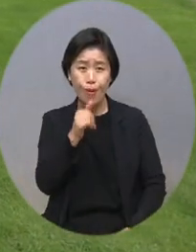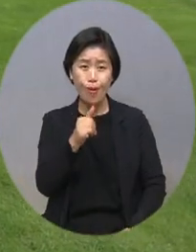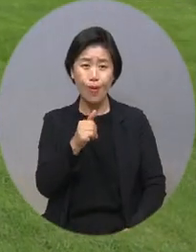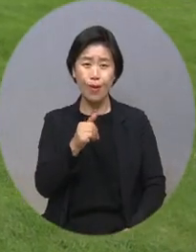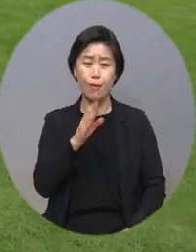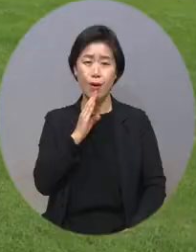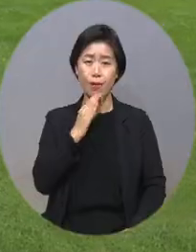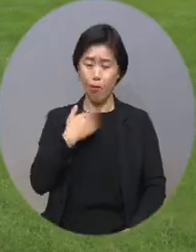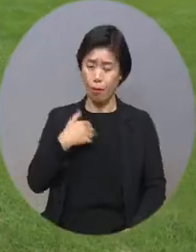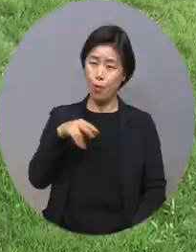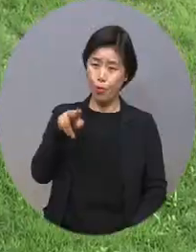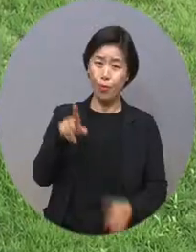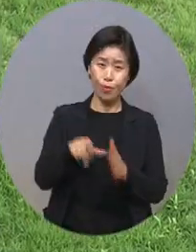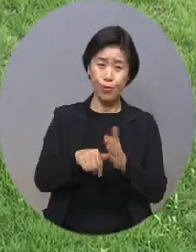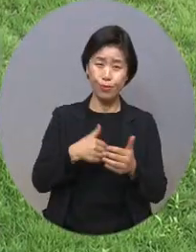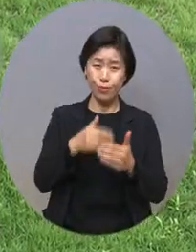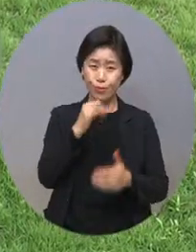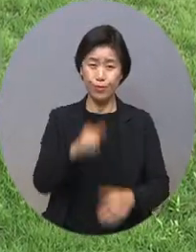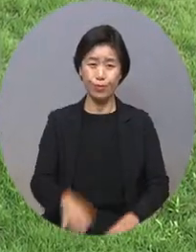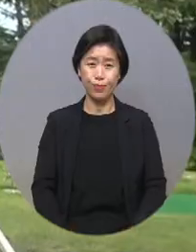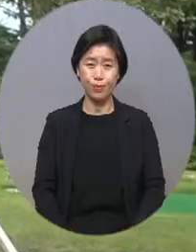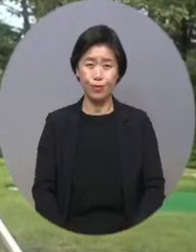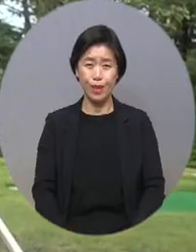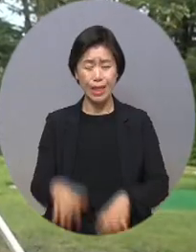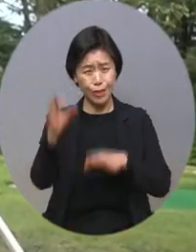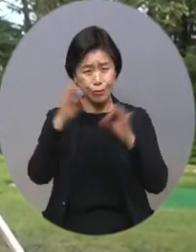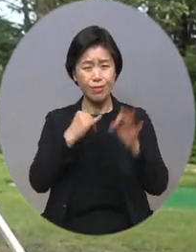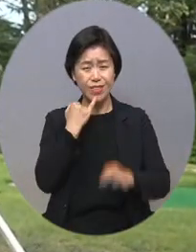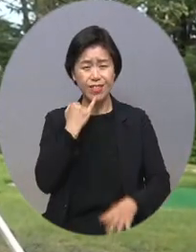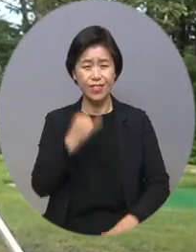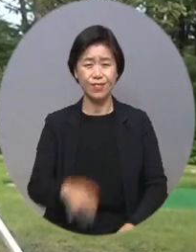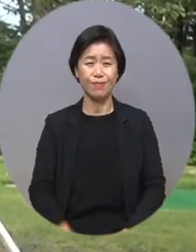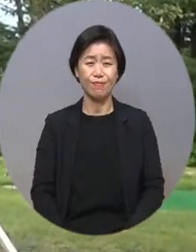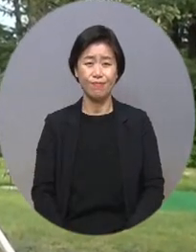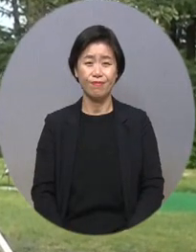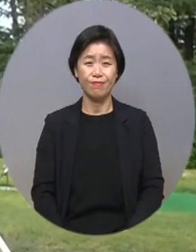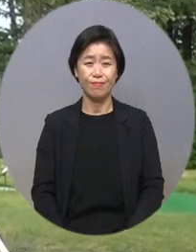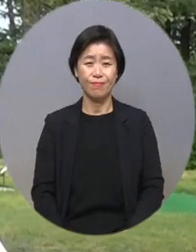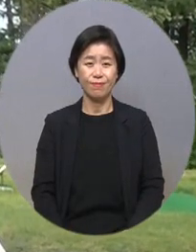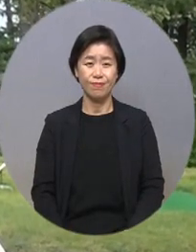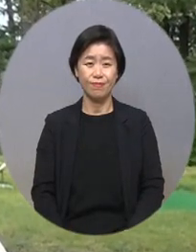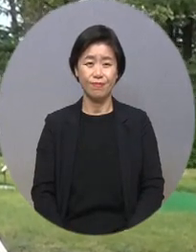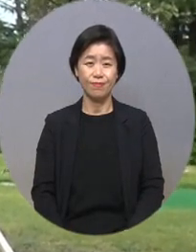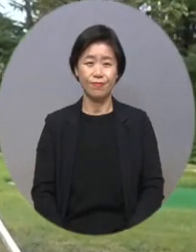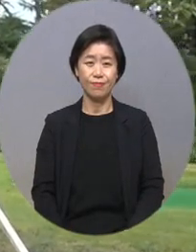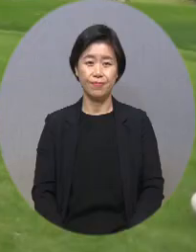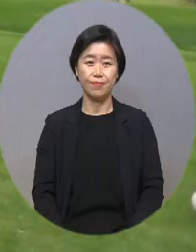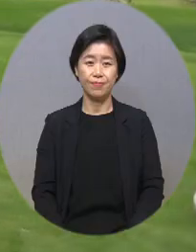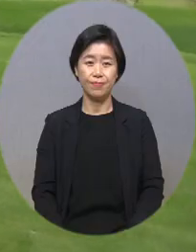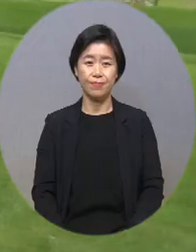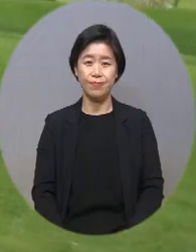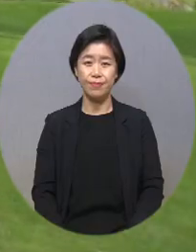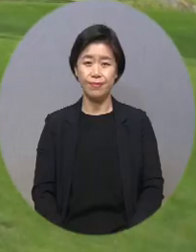떨려요. 왜 떨려 진짜? 우리는 우리도. 괜찮아 나가도 돼 나가도 돼. 영훈아 나가도 된대. 오른쪽 그래? 언덕 쳐. 알았어.